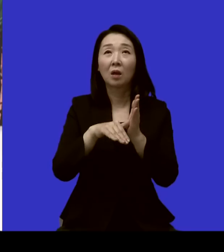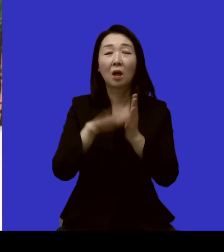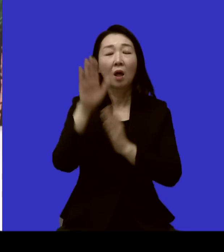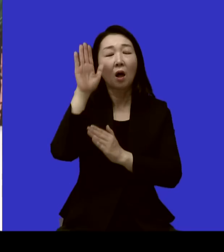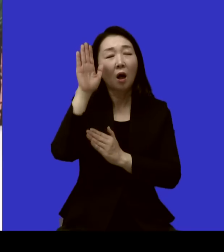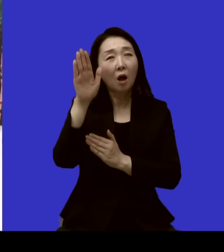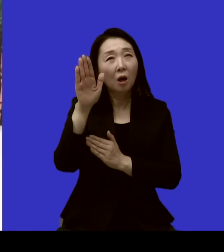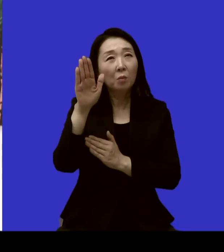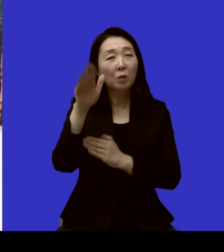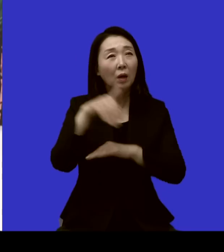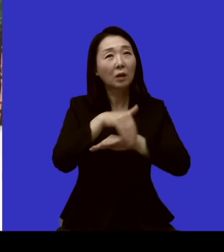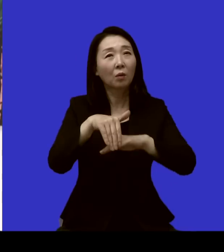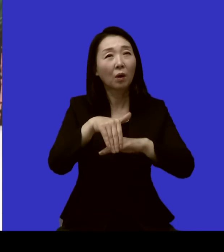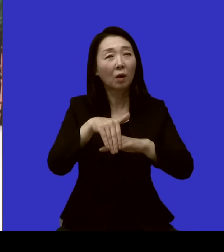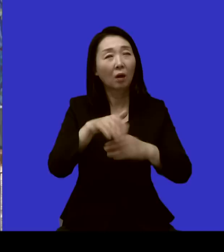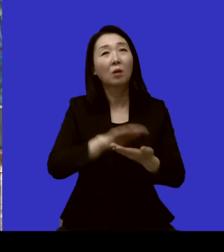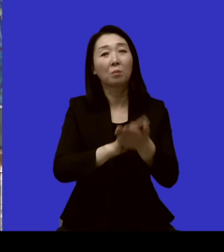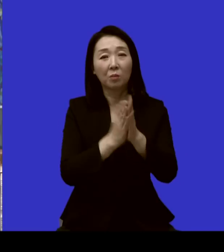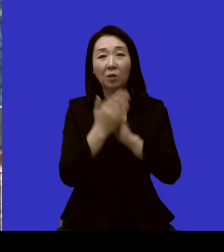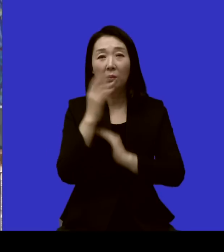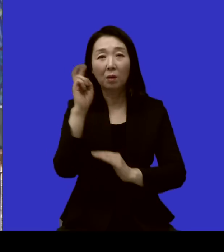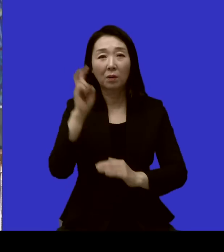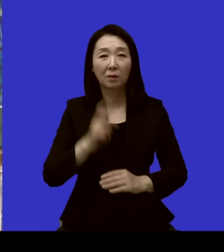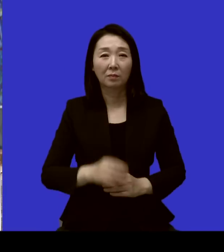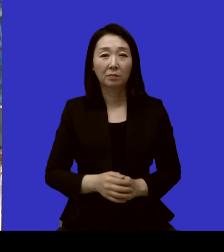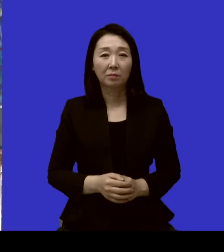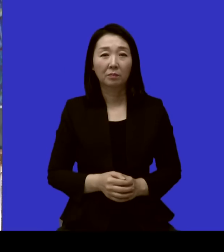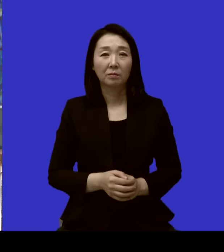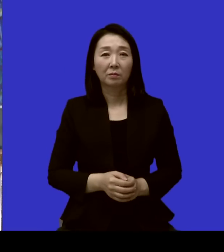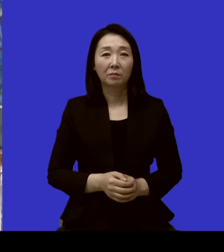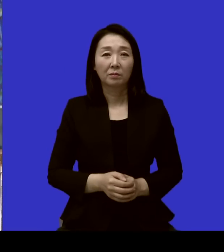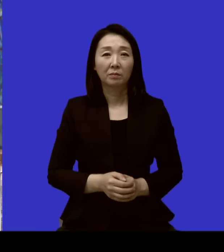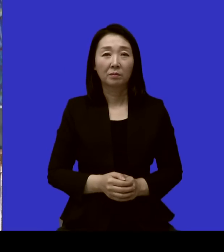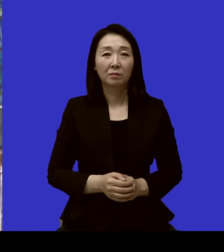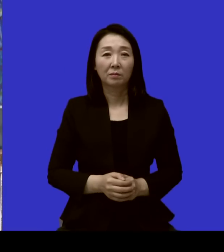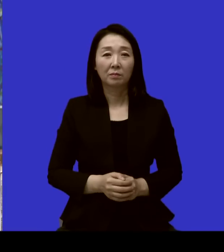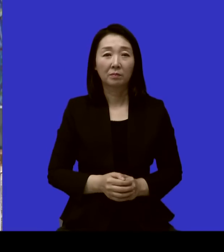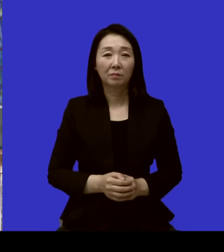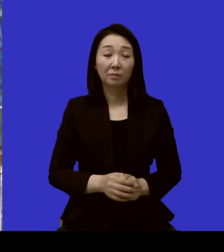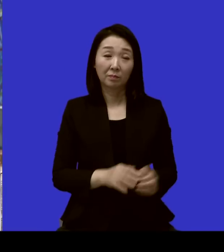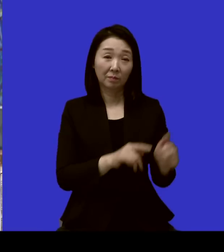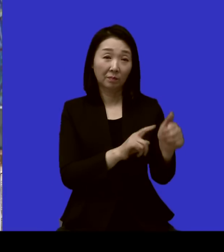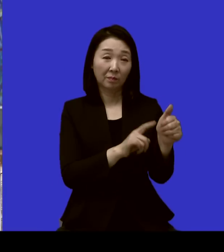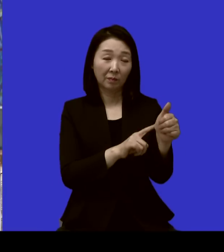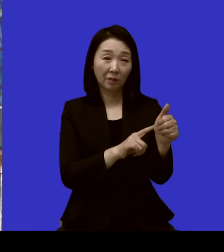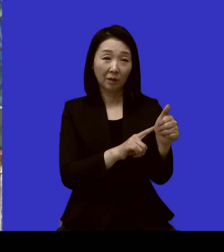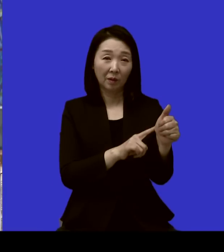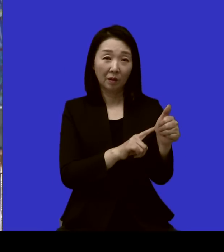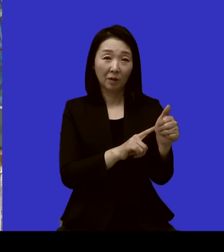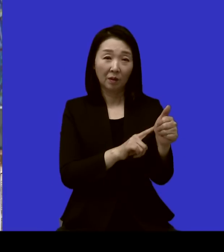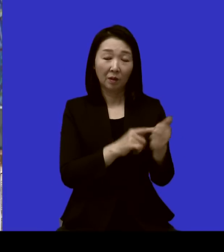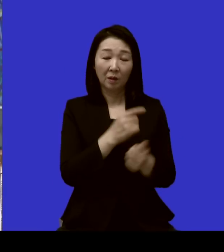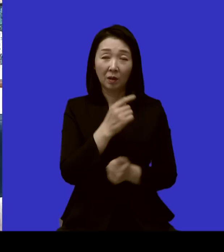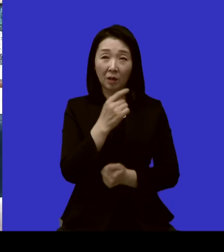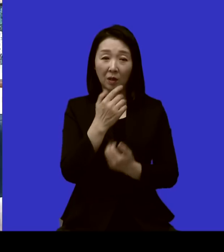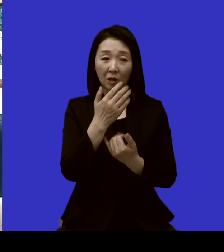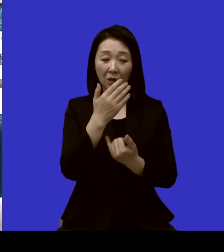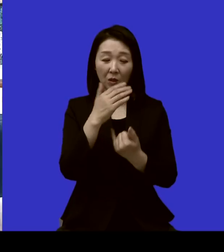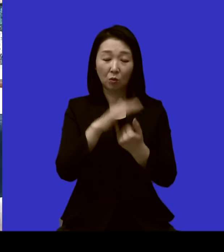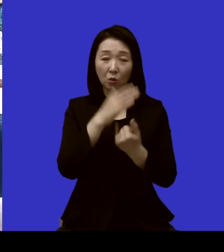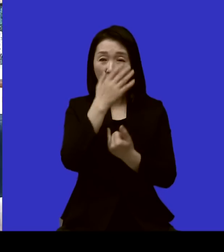모르는 아, 상황이었던 그렇지. 거예요. 아, 근데 우리 작가님은 이제 어떻게 소년원에 갈 뻔한 상황이셨는데